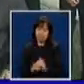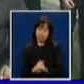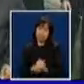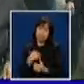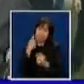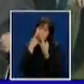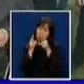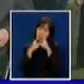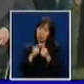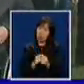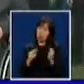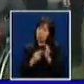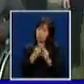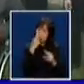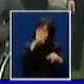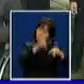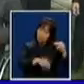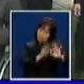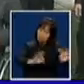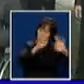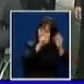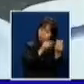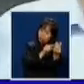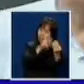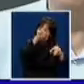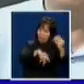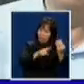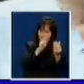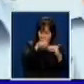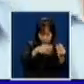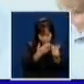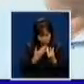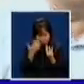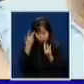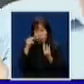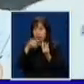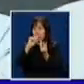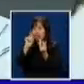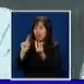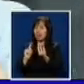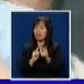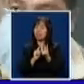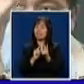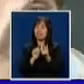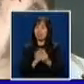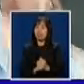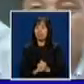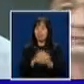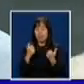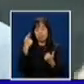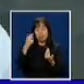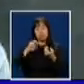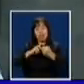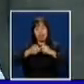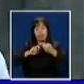อกว่าทุกอย่างวัดกันที่ไข่แล้วก็ไข่เนี่ยก็มาอยู่กับนายกเนี่ยนะครับ ใช่ครับ แต่จริงๆแล้วเนี่ยก็เป็นปัญหาซึ่